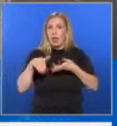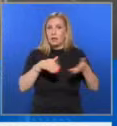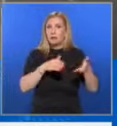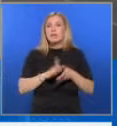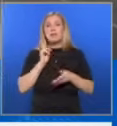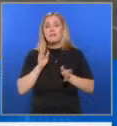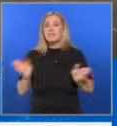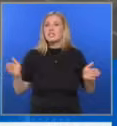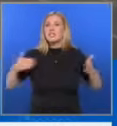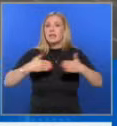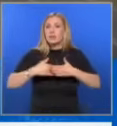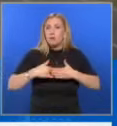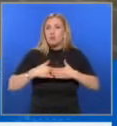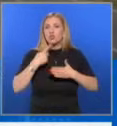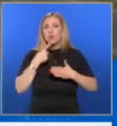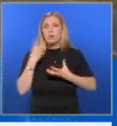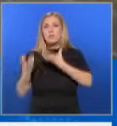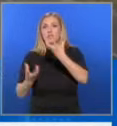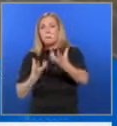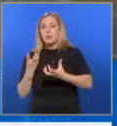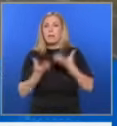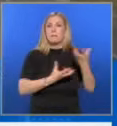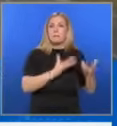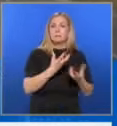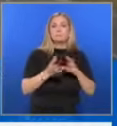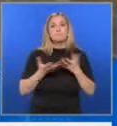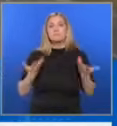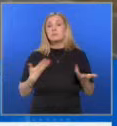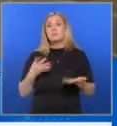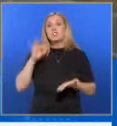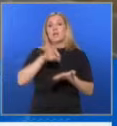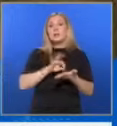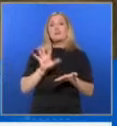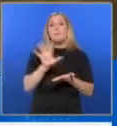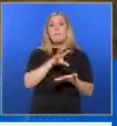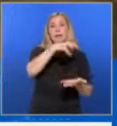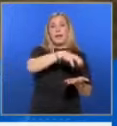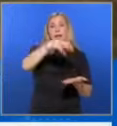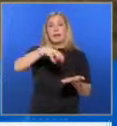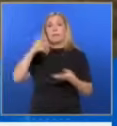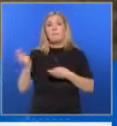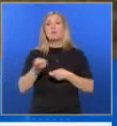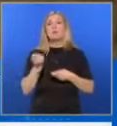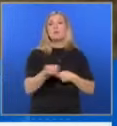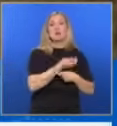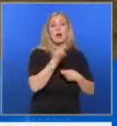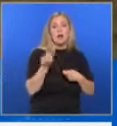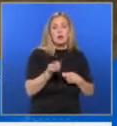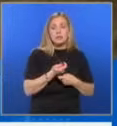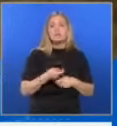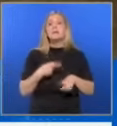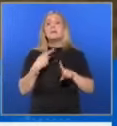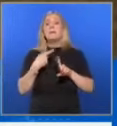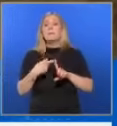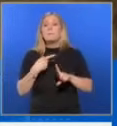и от двете страни на пътищата. На място бяха 5 екипа на пожарните служби в област Пловдив, служители на Държавно горско